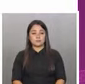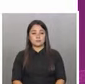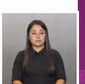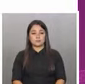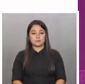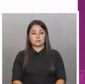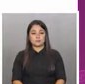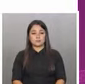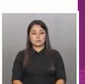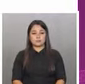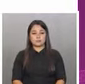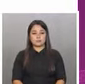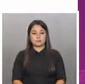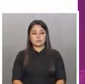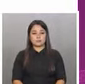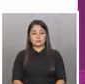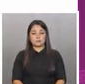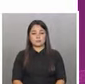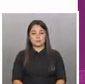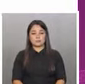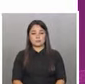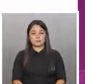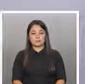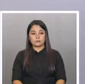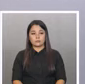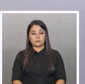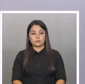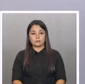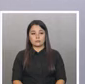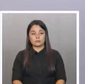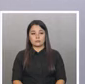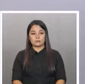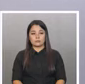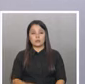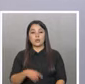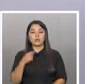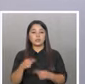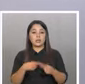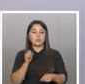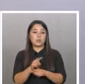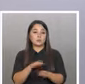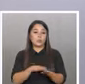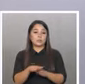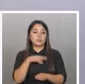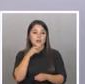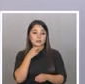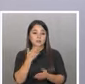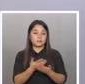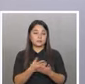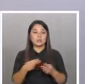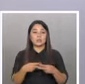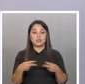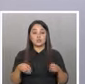3 көбейтілген 5b азайтылған 4 болады. Ал оқушылар, келесі тапсырманы орындайық.